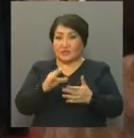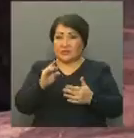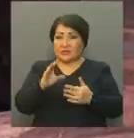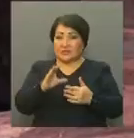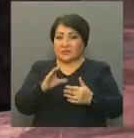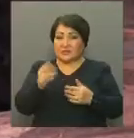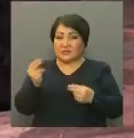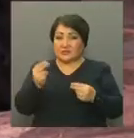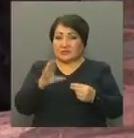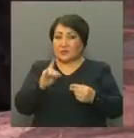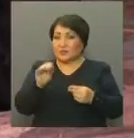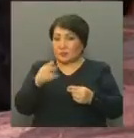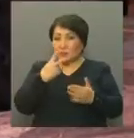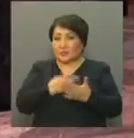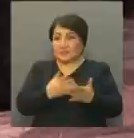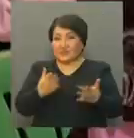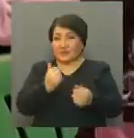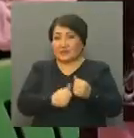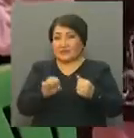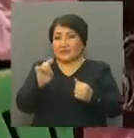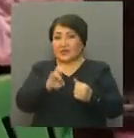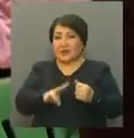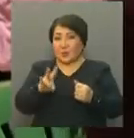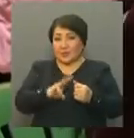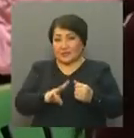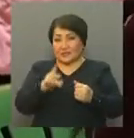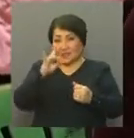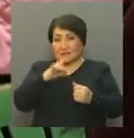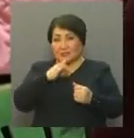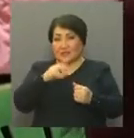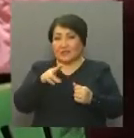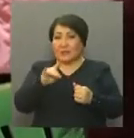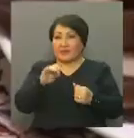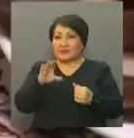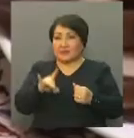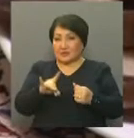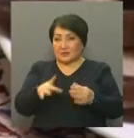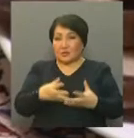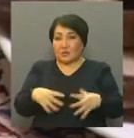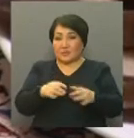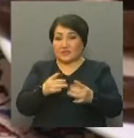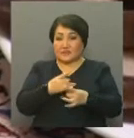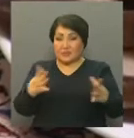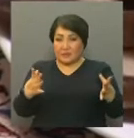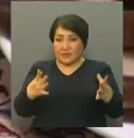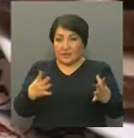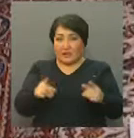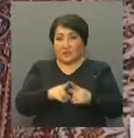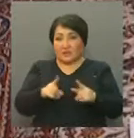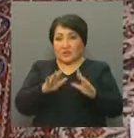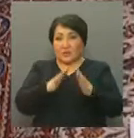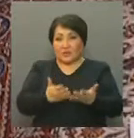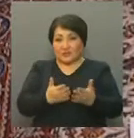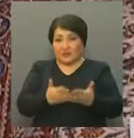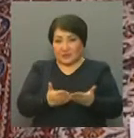тұрмыз. Әз Наурыз қазақ пен парсыға ортақ мейрам. Қара жерден қар кебіндеп, көк шыққанда тебіндеп, осы ұлттар ұлыс